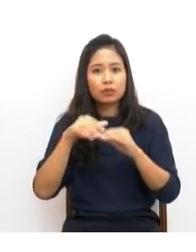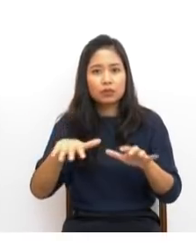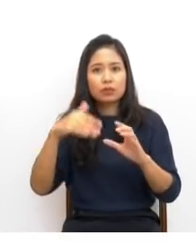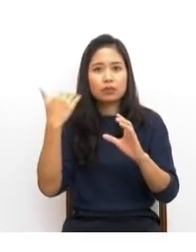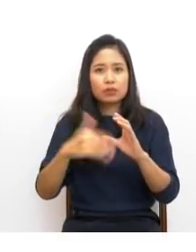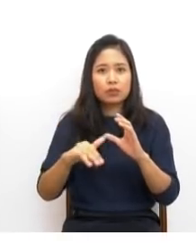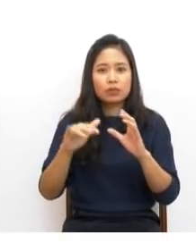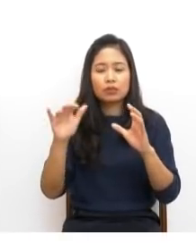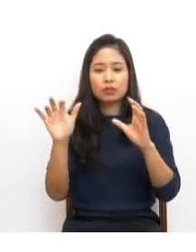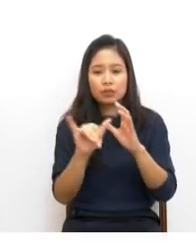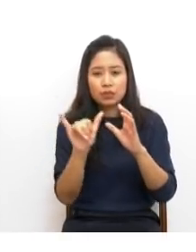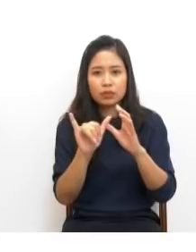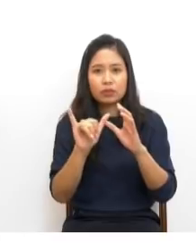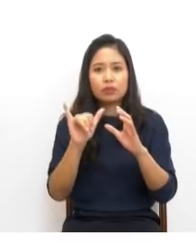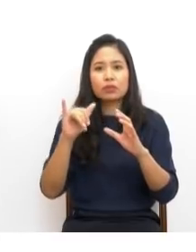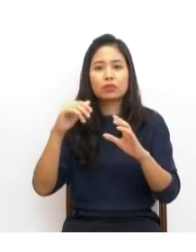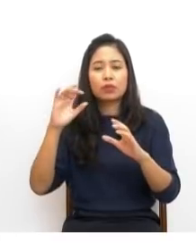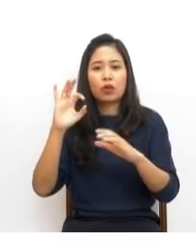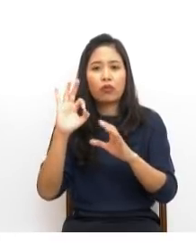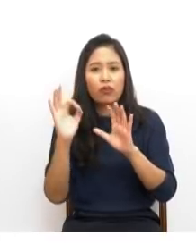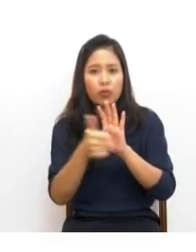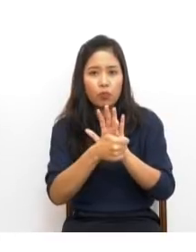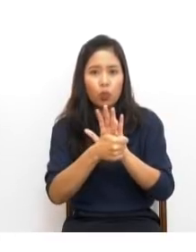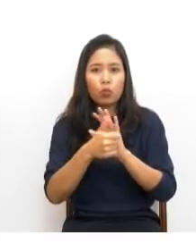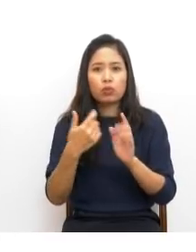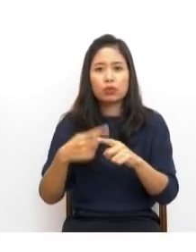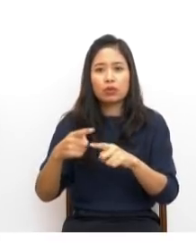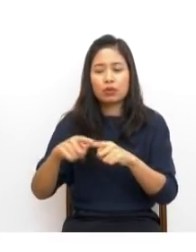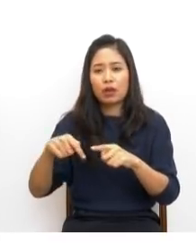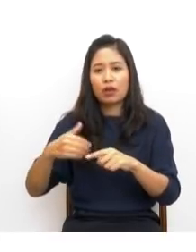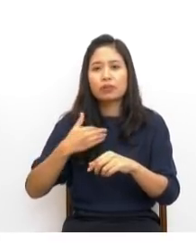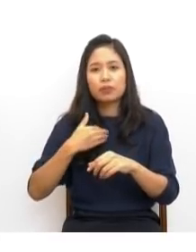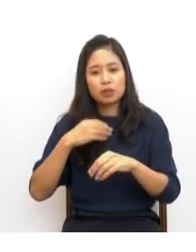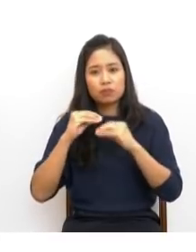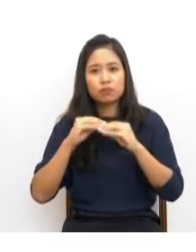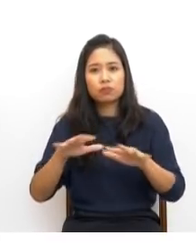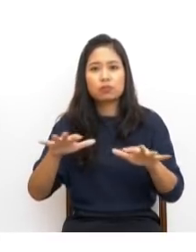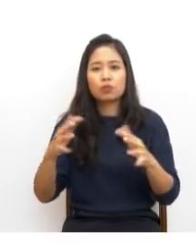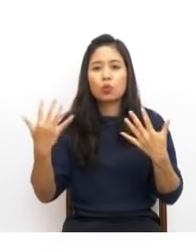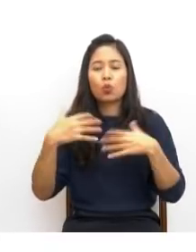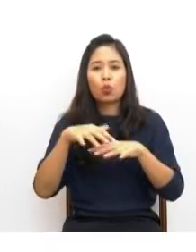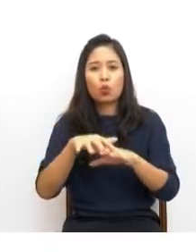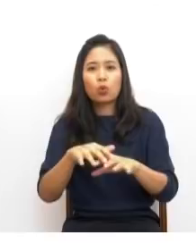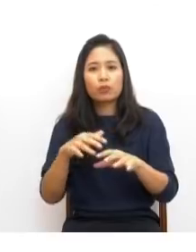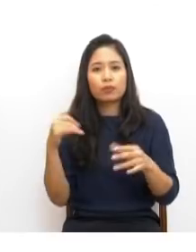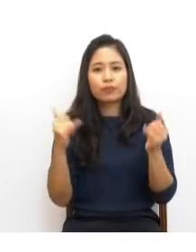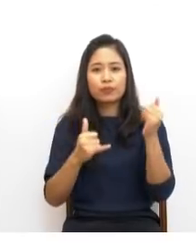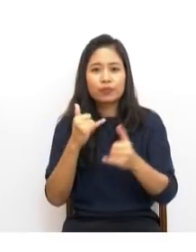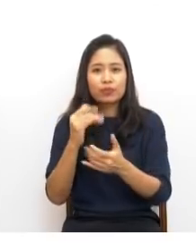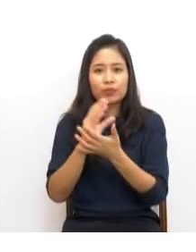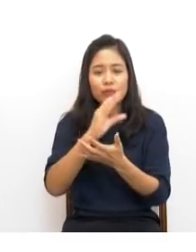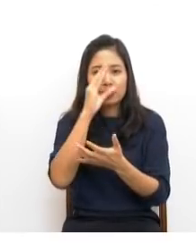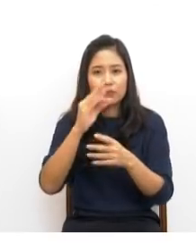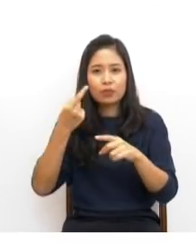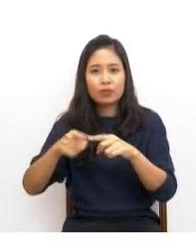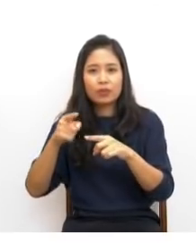จะมี Facebook Live ที่เราจะไลฟ์กันในทุกๆสัปดาห์เสาร์อาทิตย์แล้วก็เราก็จะสามารถโต้ตอบกันในไลฟ์ได้อย่างที่สามเรามี Line